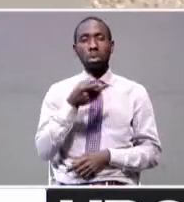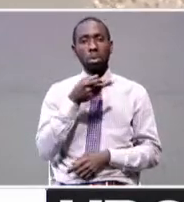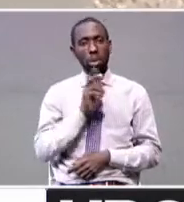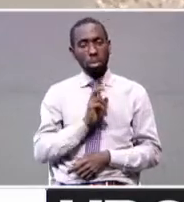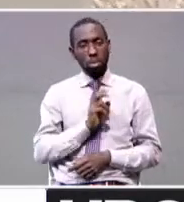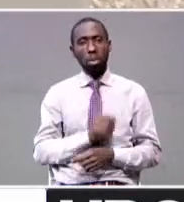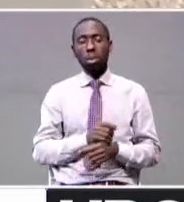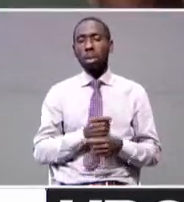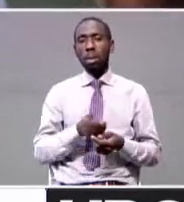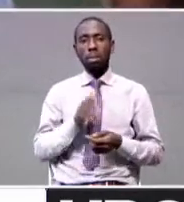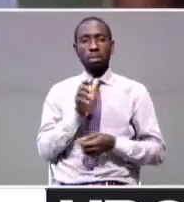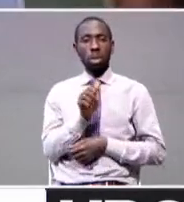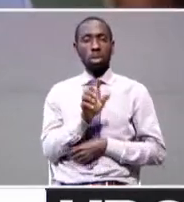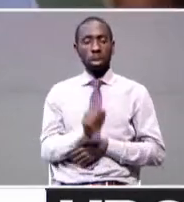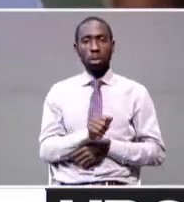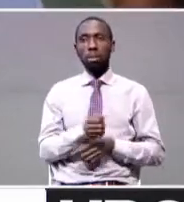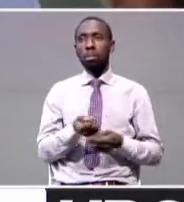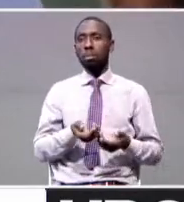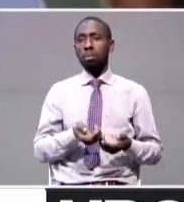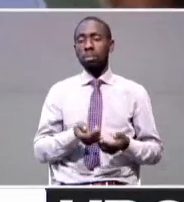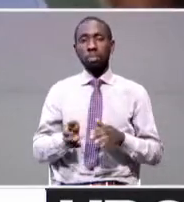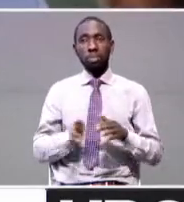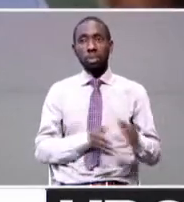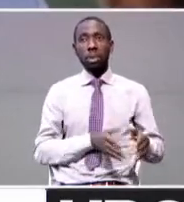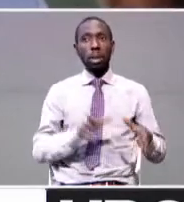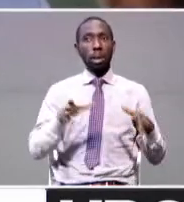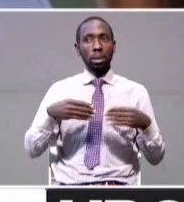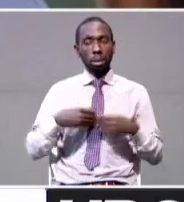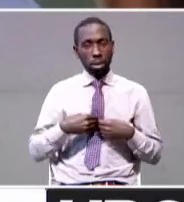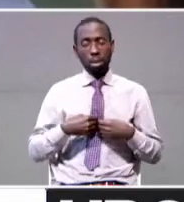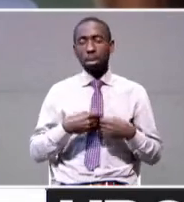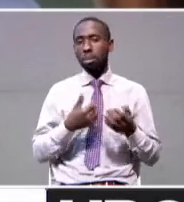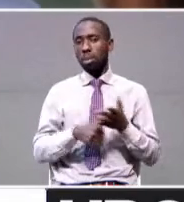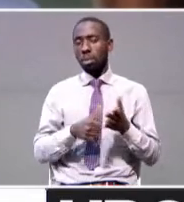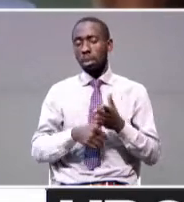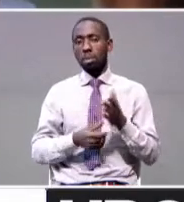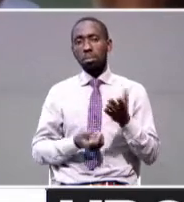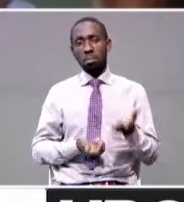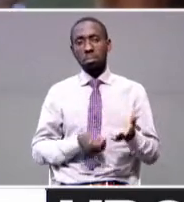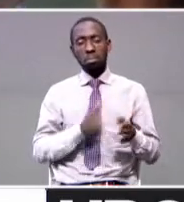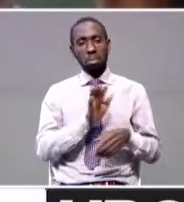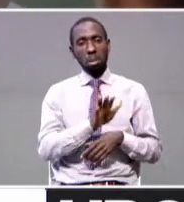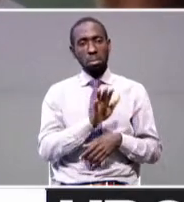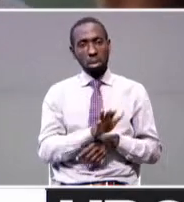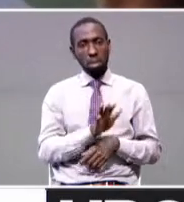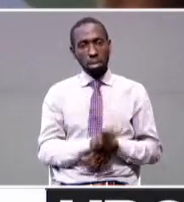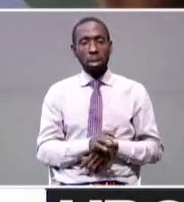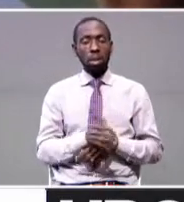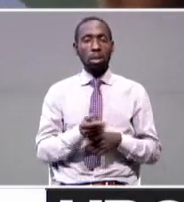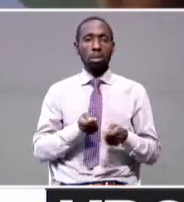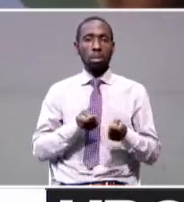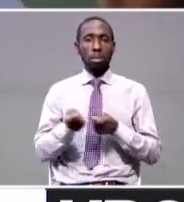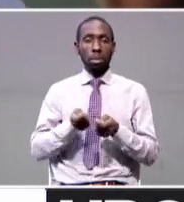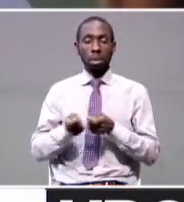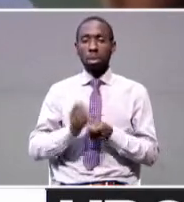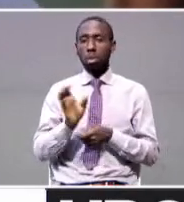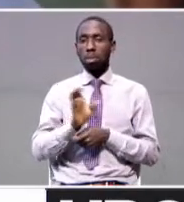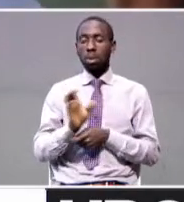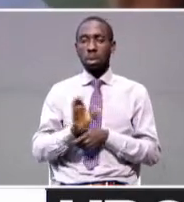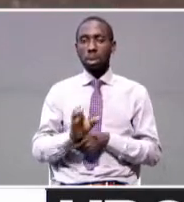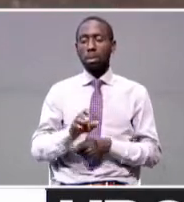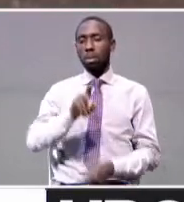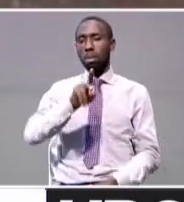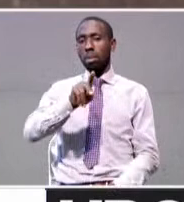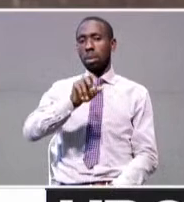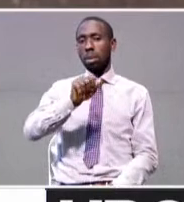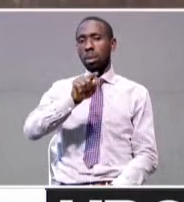eya public eyaliwo. Oluvannyuma lw'okwokereza ensobi ze yakola mu kakiiko kano akabadde kakubirizibwa omubaka owa Bugweri County Abdu